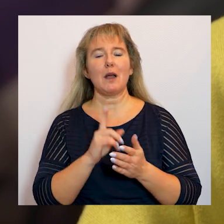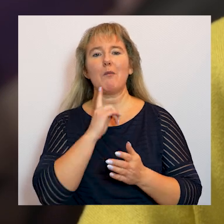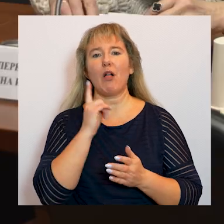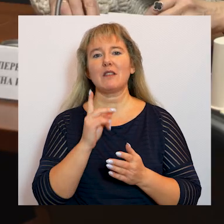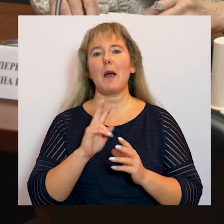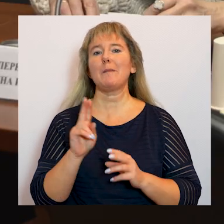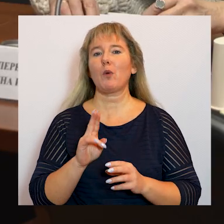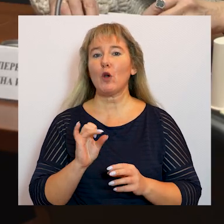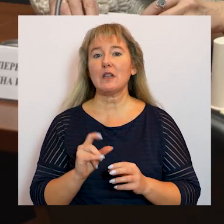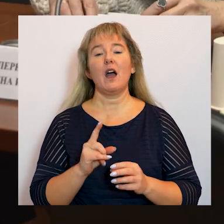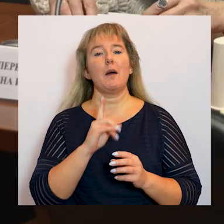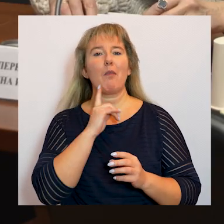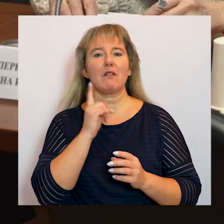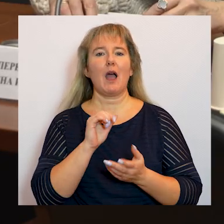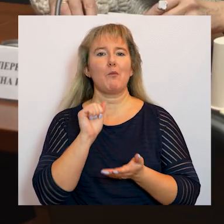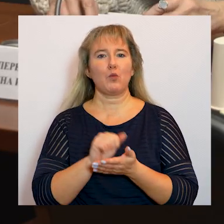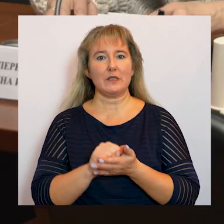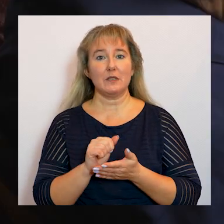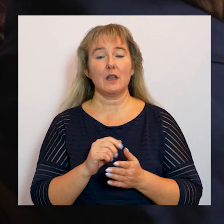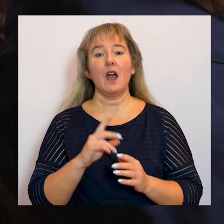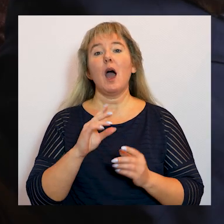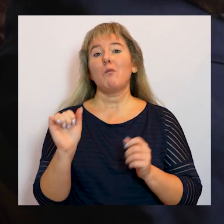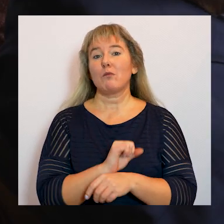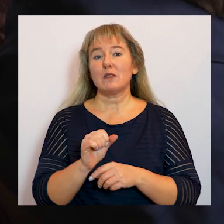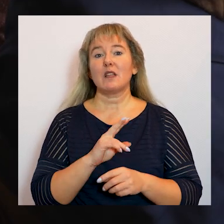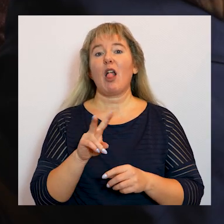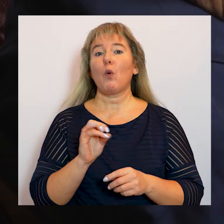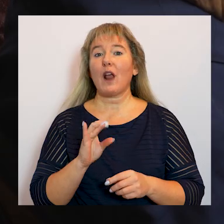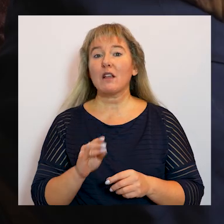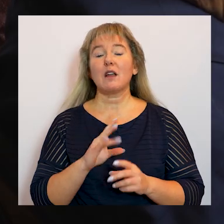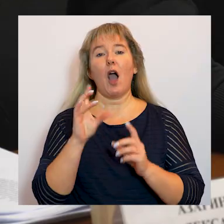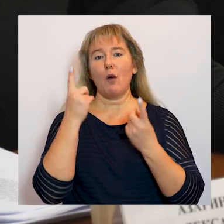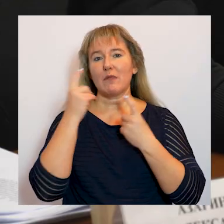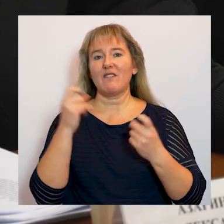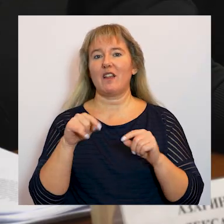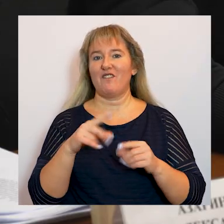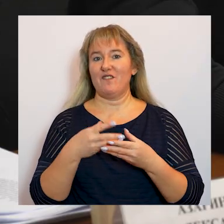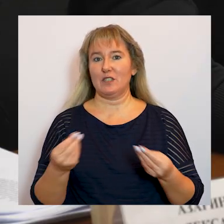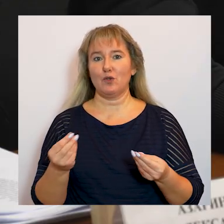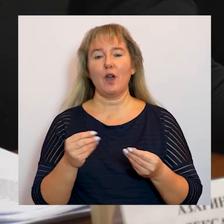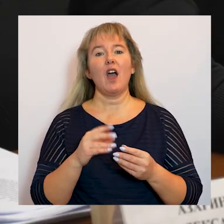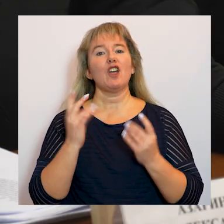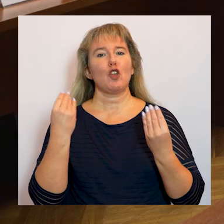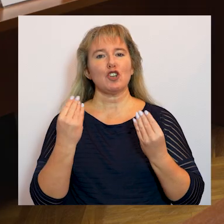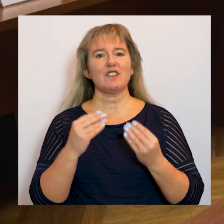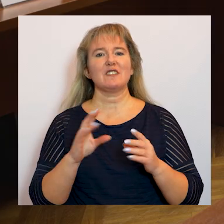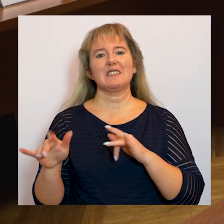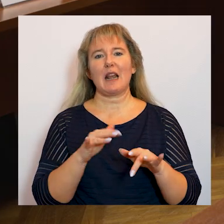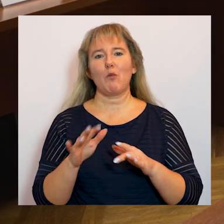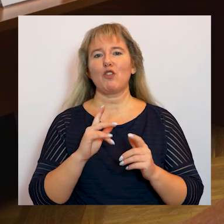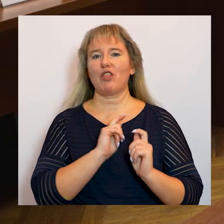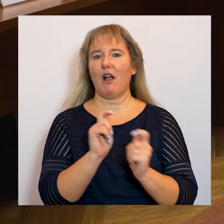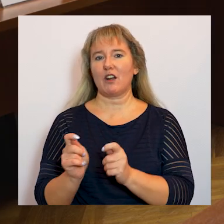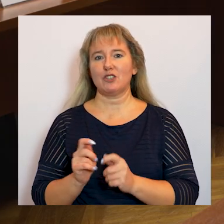поэзия», «Молодая проза» и «Молодая публицистика». Победители и лауреаты будут объявлены уже этой весной на торжественной